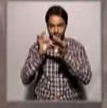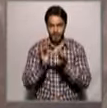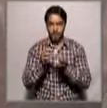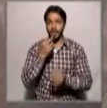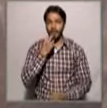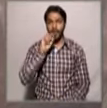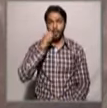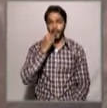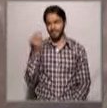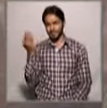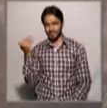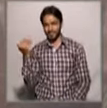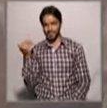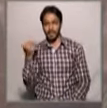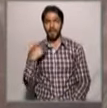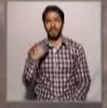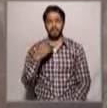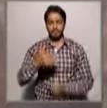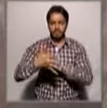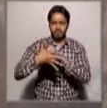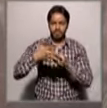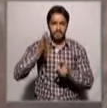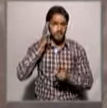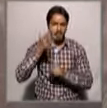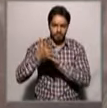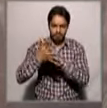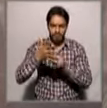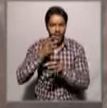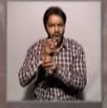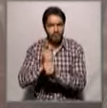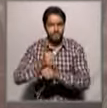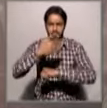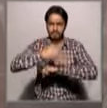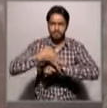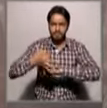من فتره كنت ملتزم أو في الصلاه ومتدين قوي يعني،